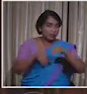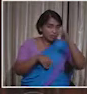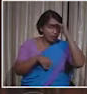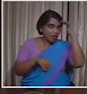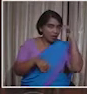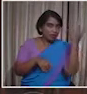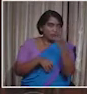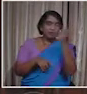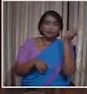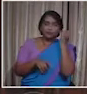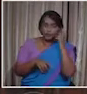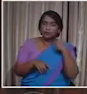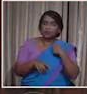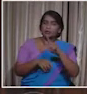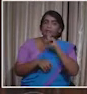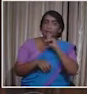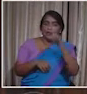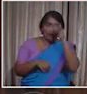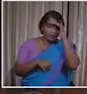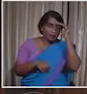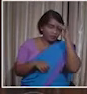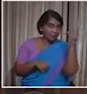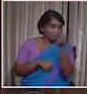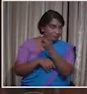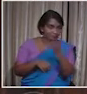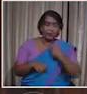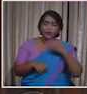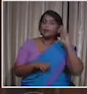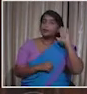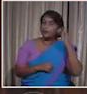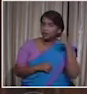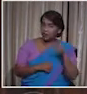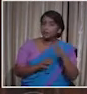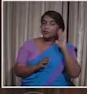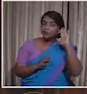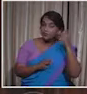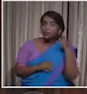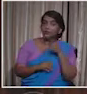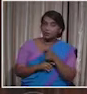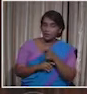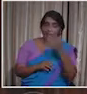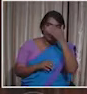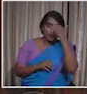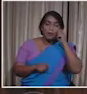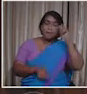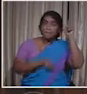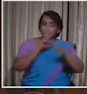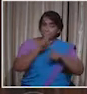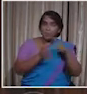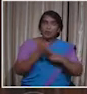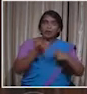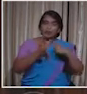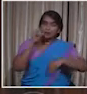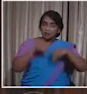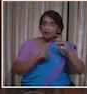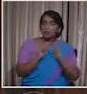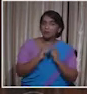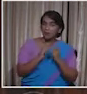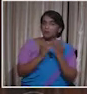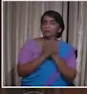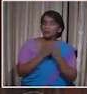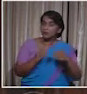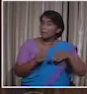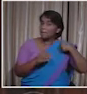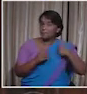என்பது 50 வருடங்களாக அரசியல் செய்யும் தலைவர்களுக்கு தெரியும். தமிழர்களின் அரசியல் பிரச்சினைக்கான தீர்வினை காண்பதற்கு முன்னுரிமை